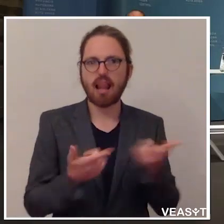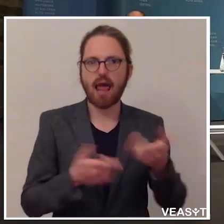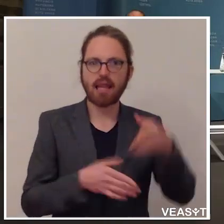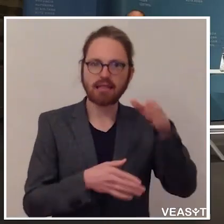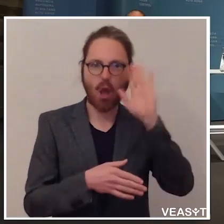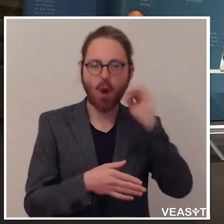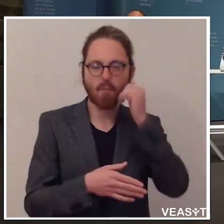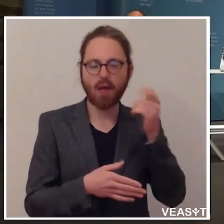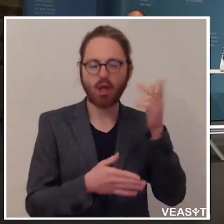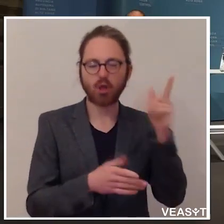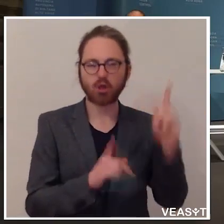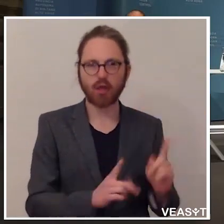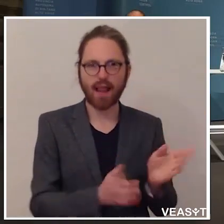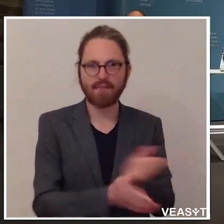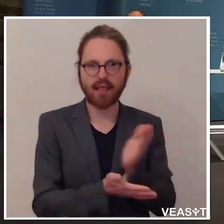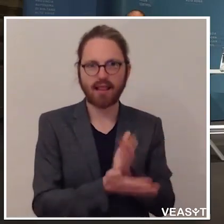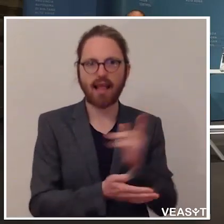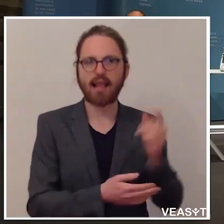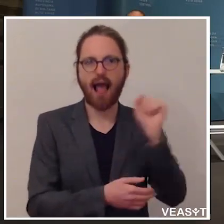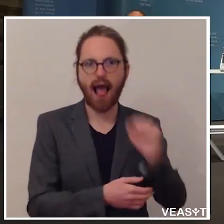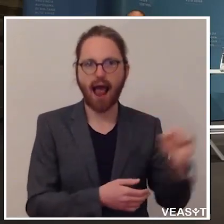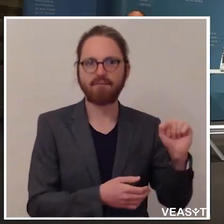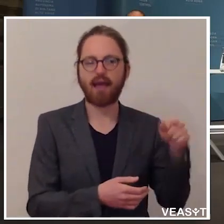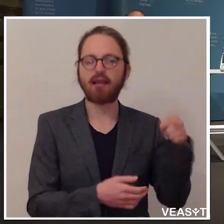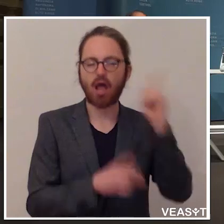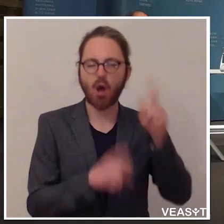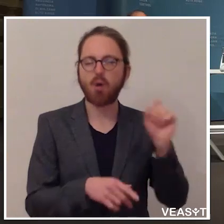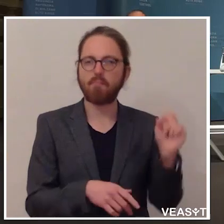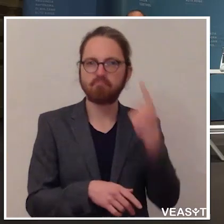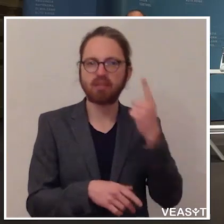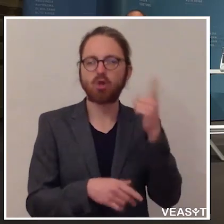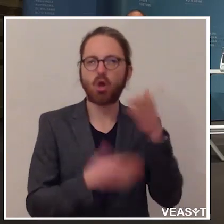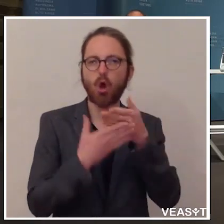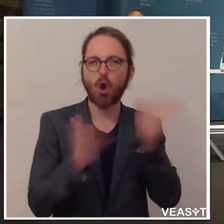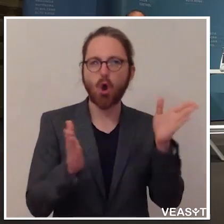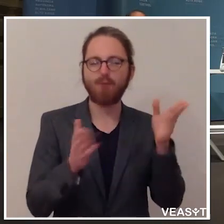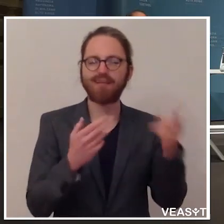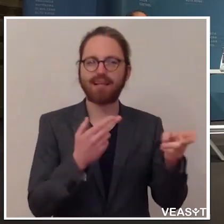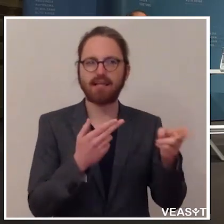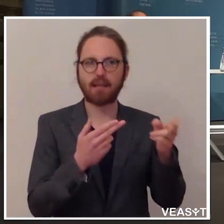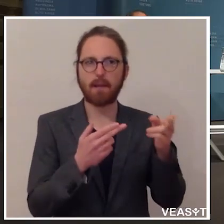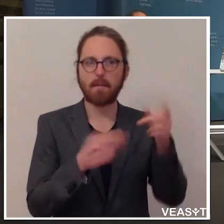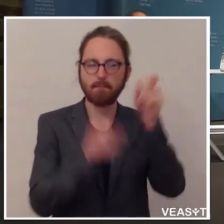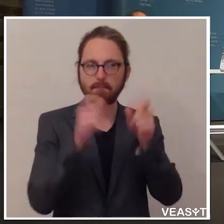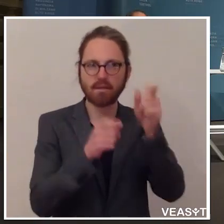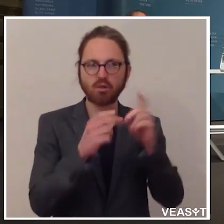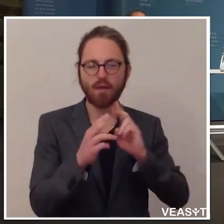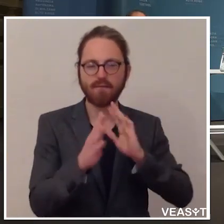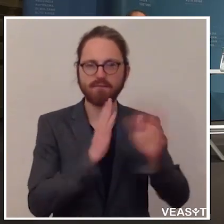der natürlich neben einigen Dingen zum Gesetz im Besonderen auch auf den öffentlichen Personennahverkehrsdienst eingehen wird.